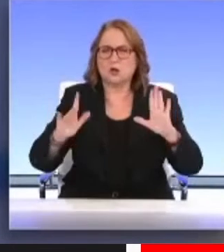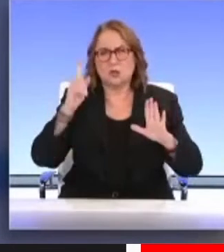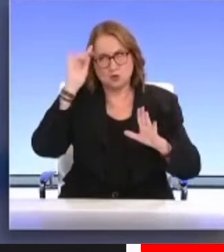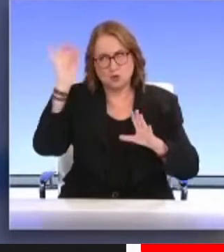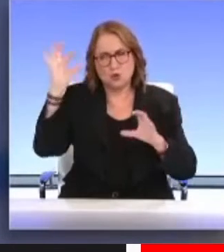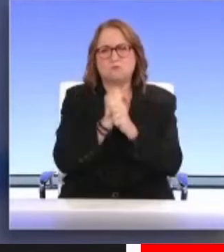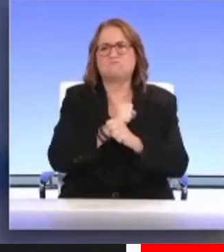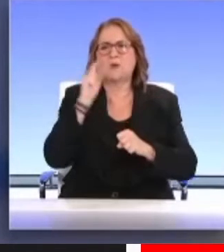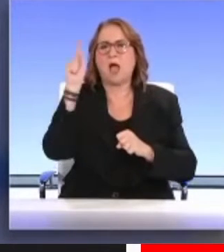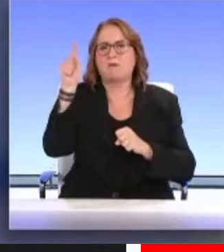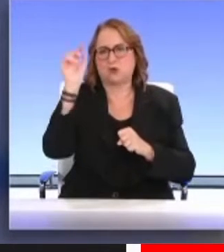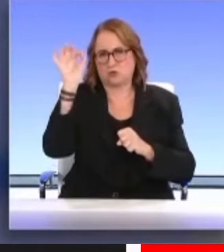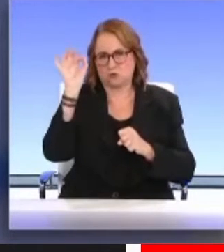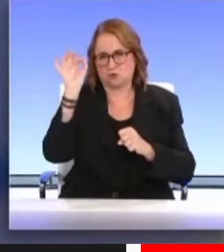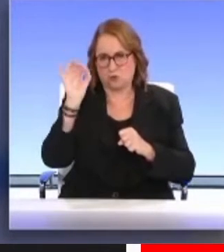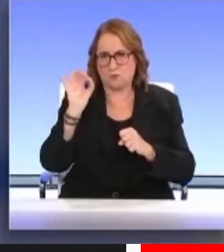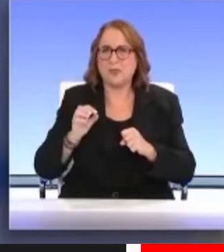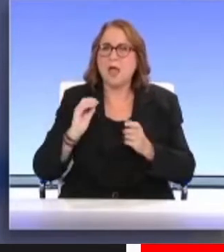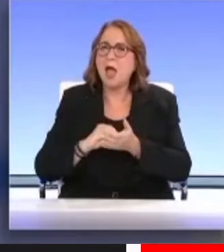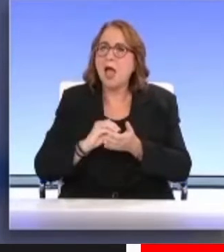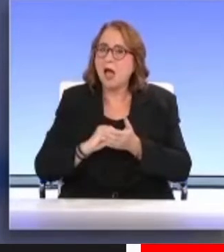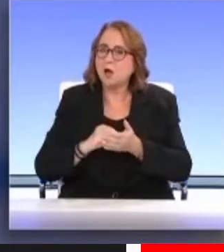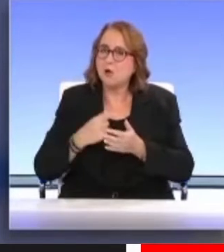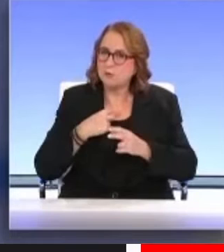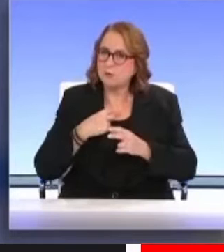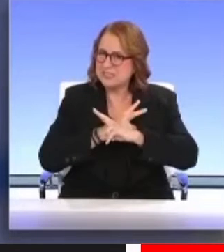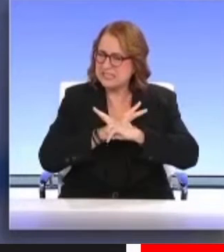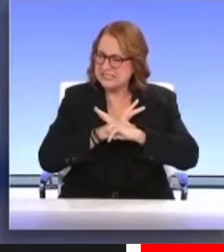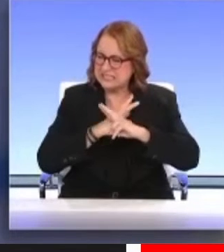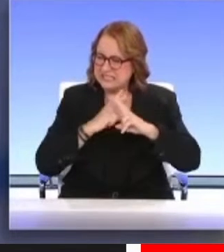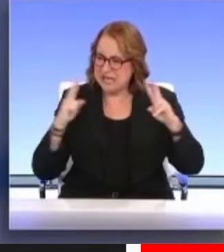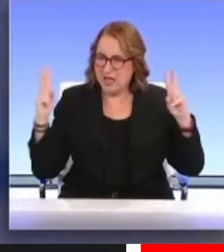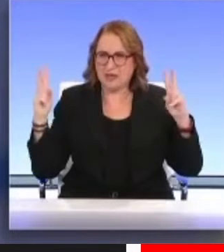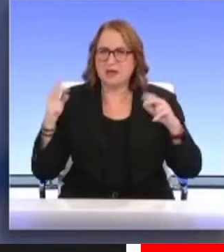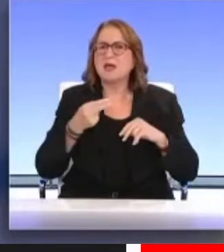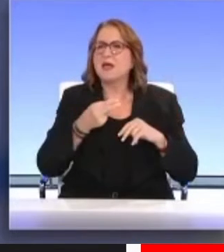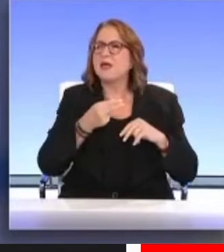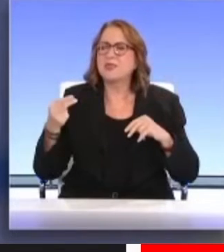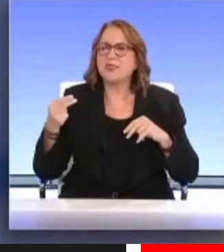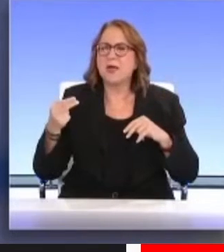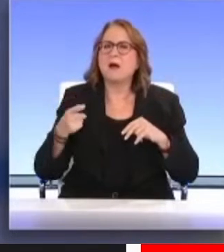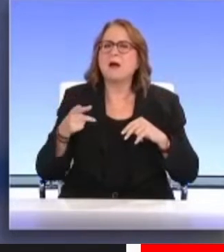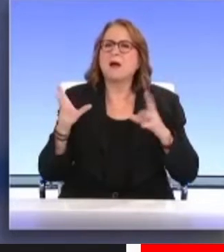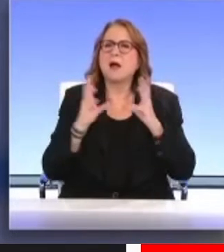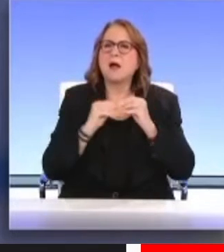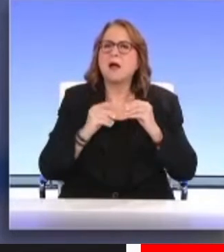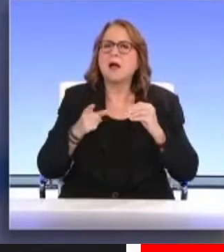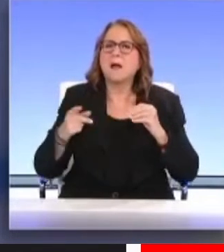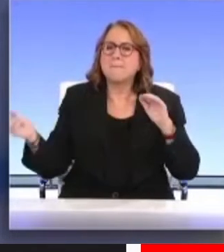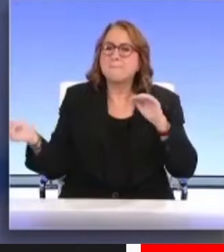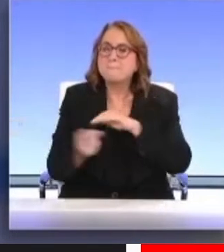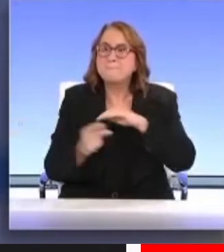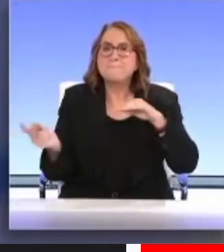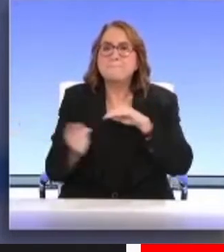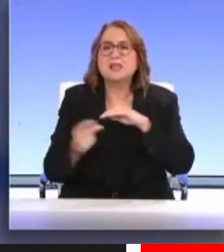απέναντι επίσης σε υβριδικές απειλές όπως η εκμετάλλευση των μεταναστευτικών